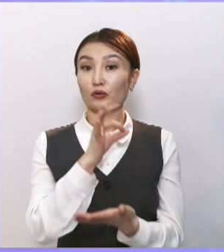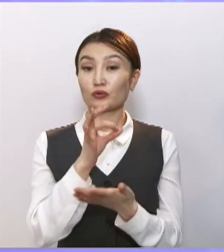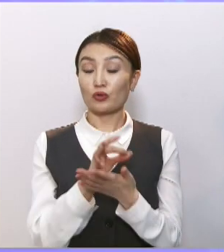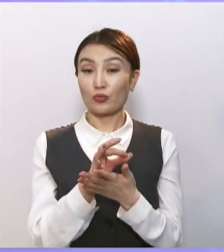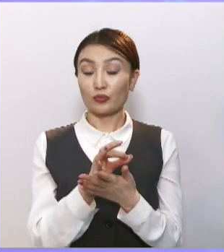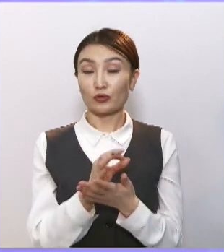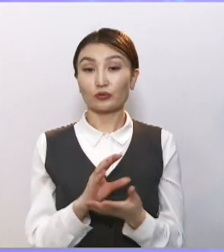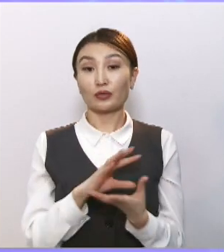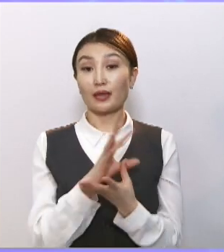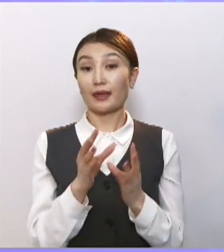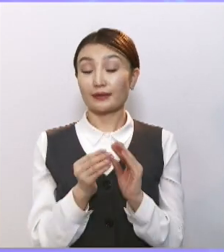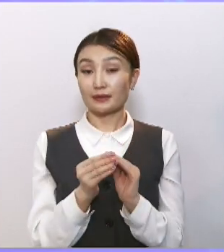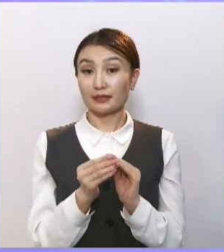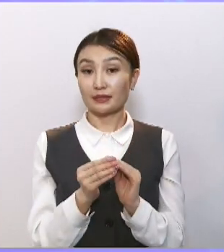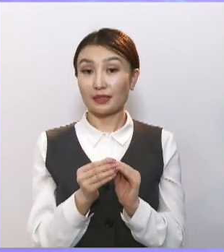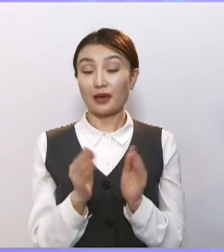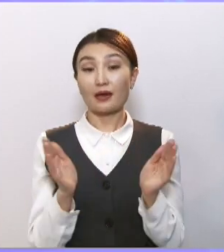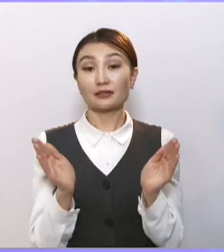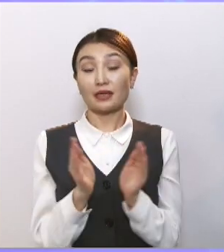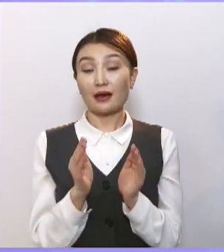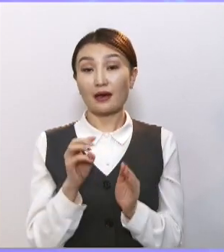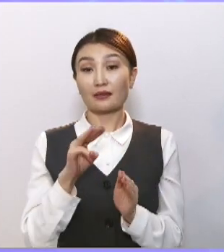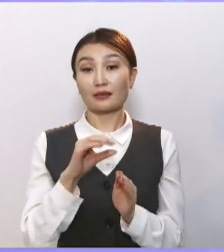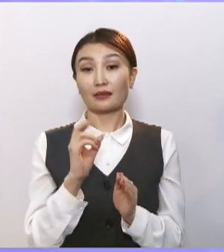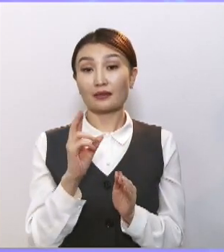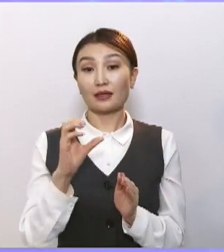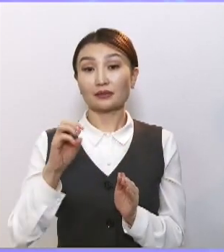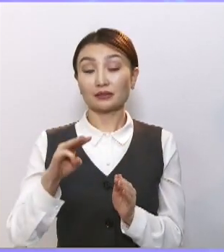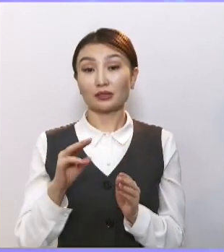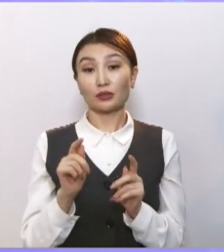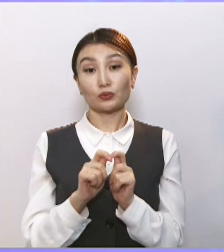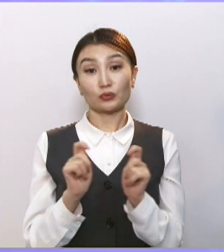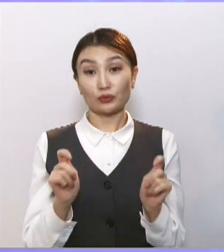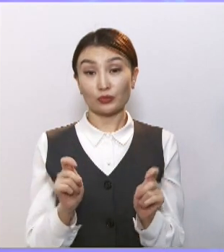Жооптордун негизинде чакан текст түздүк.